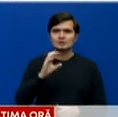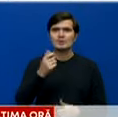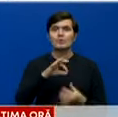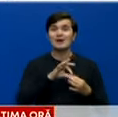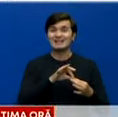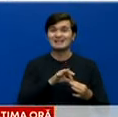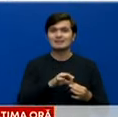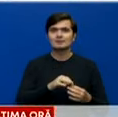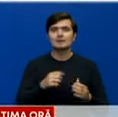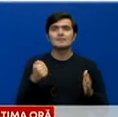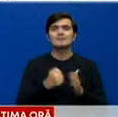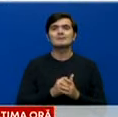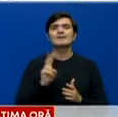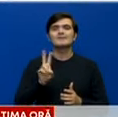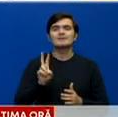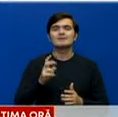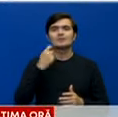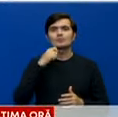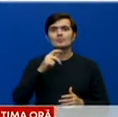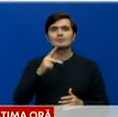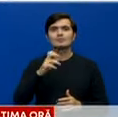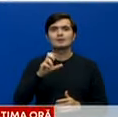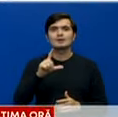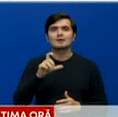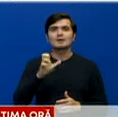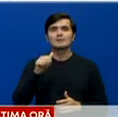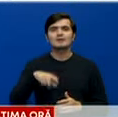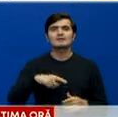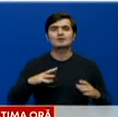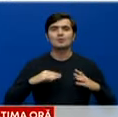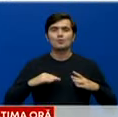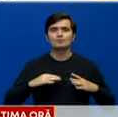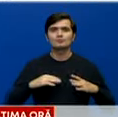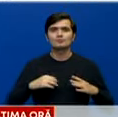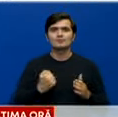Domnul Kelemen până vineri este în concediu. Până pe 12, domnul Kelemen